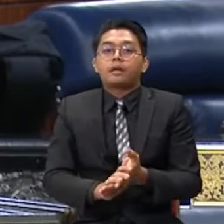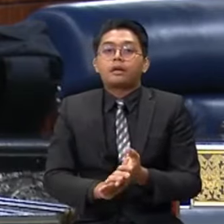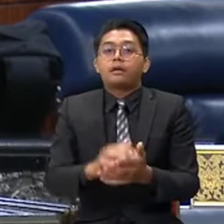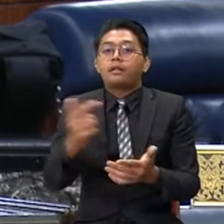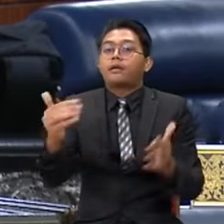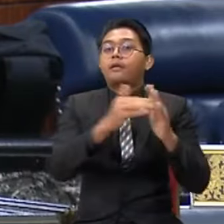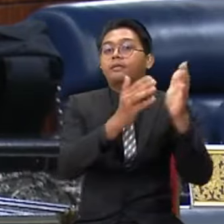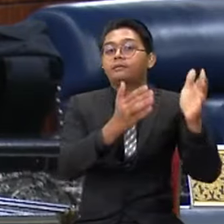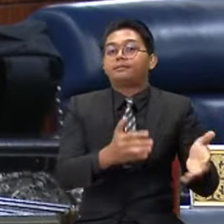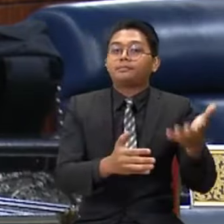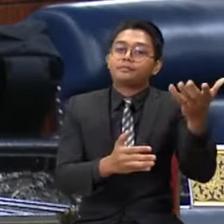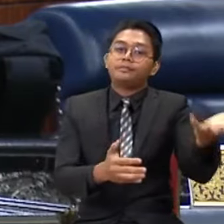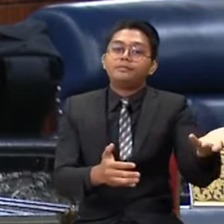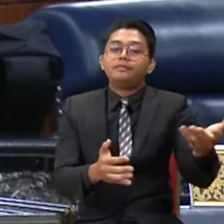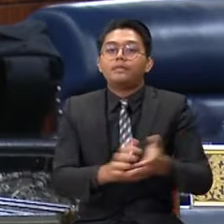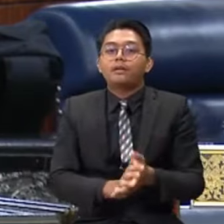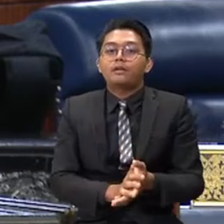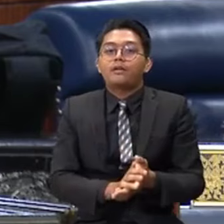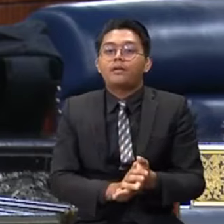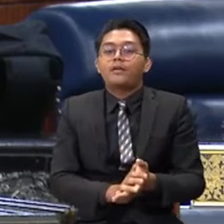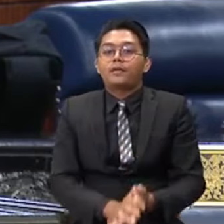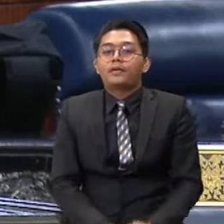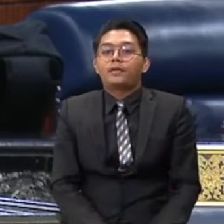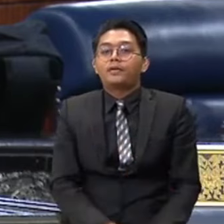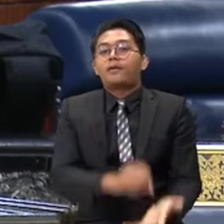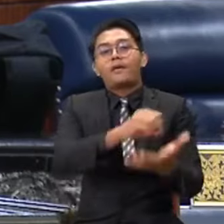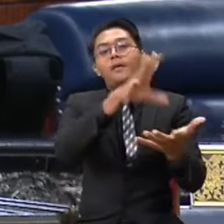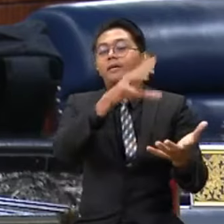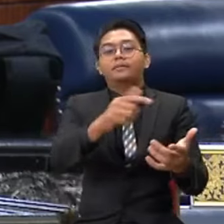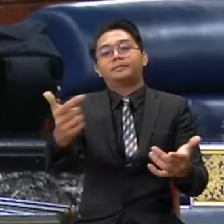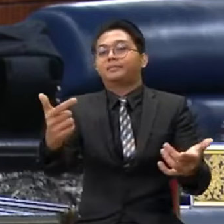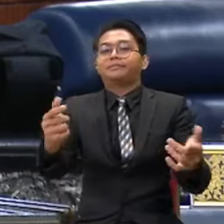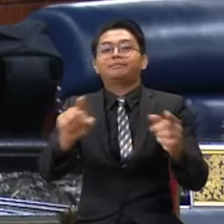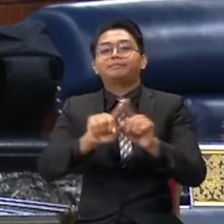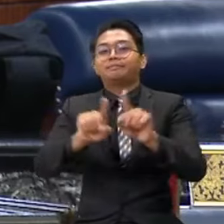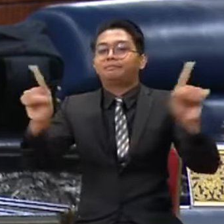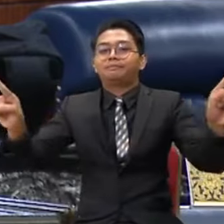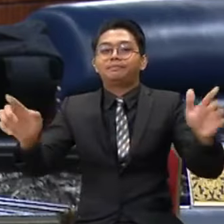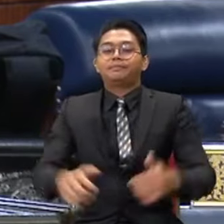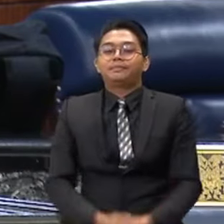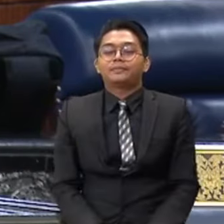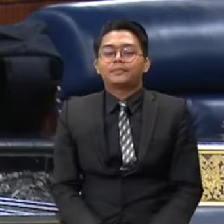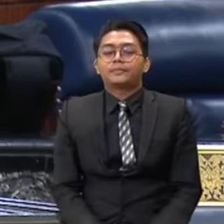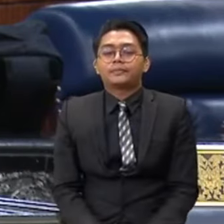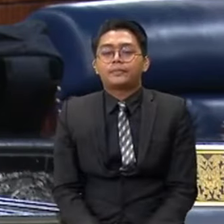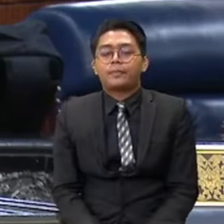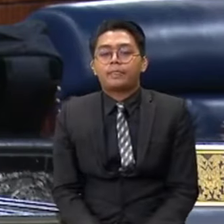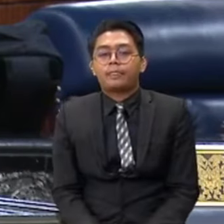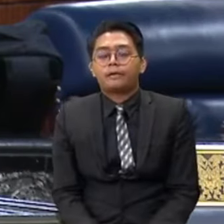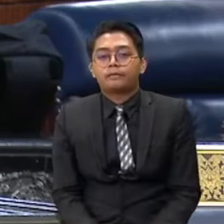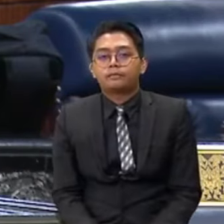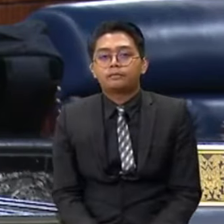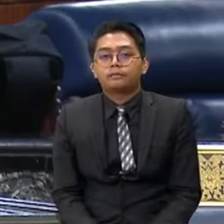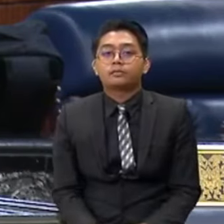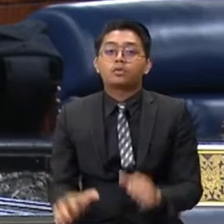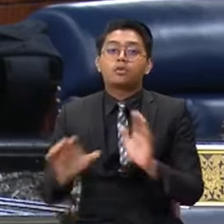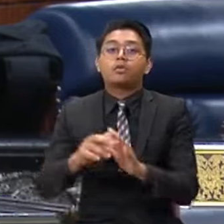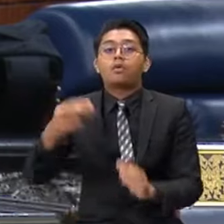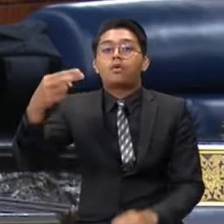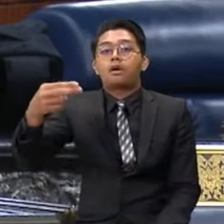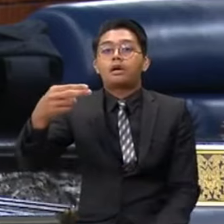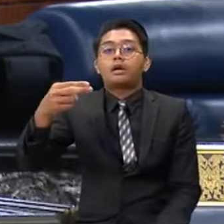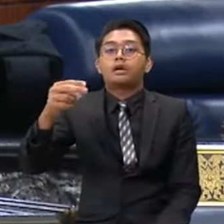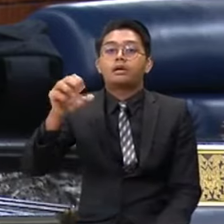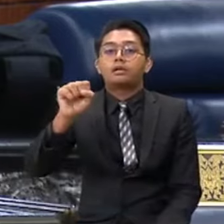hari makan hidup mewah hotel lima bintang itu tak Samalah yang berhormat lagi ada high value good tax